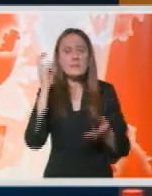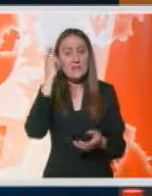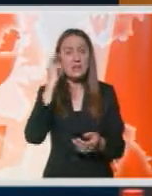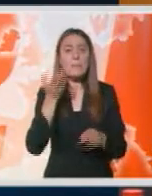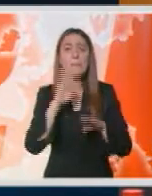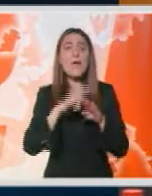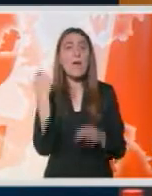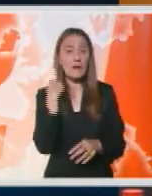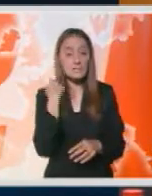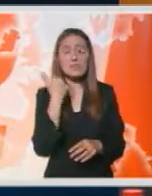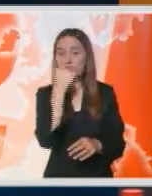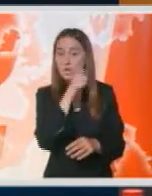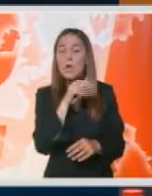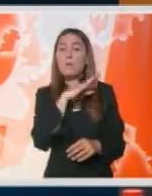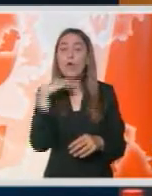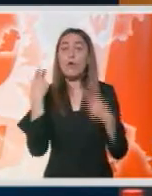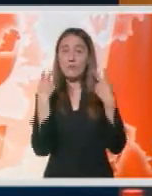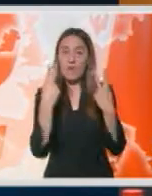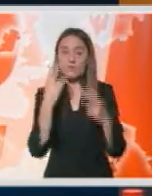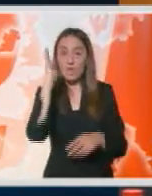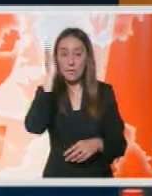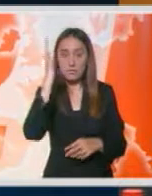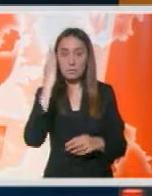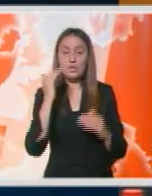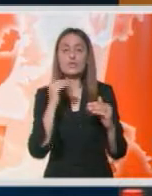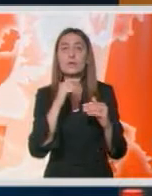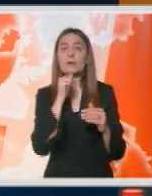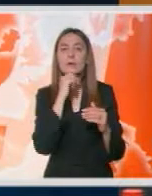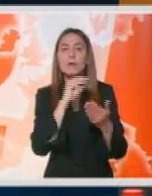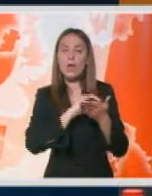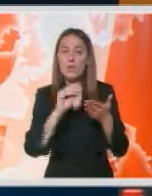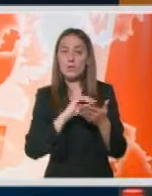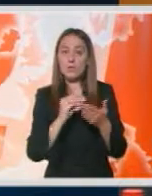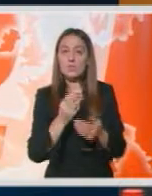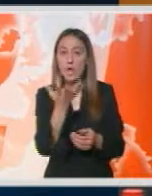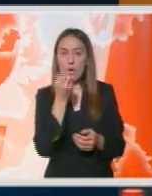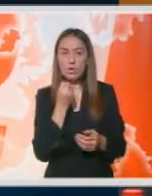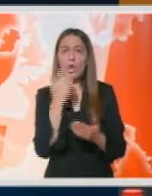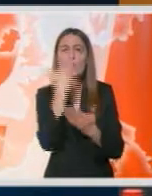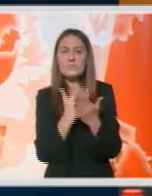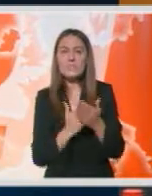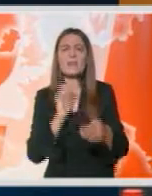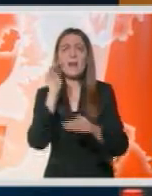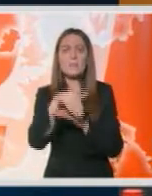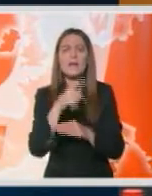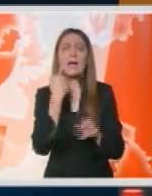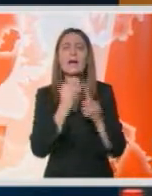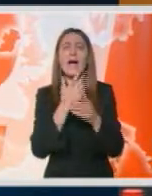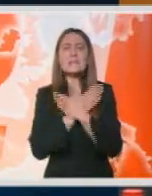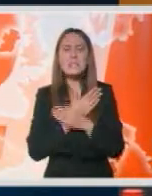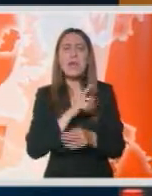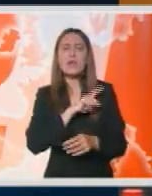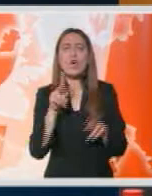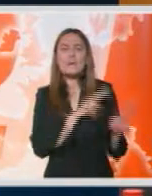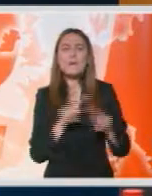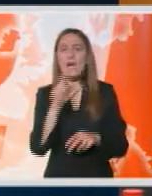Gore na engleski, što nam je jako važno za budući bilateralni screening. od Ustava preko KZ-a, preko zakonika